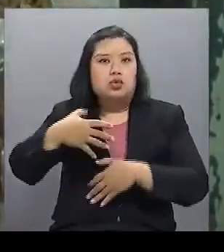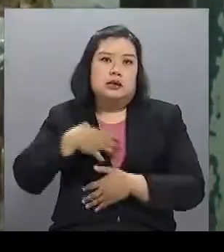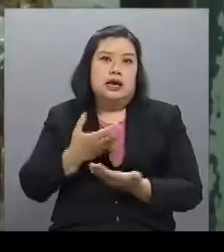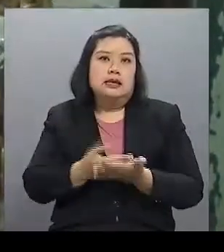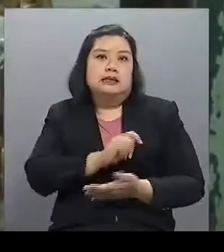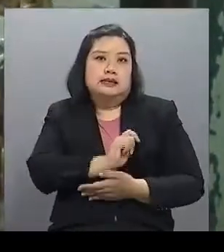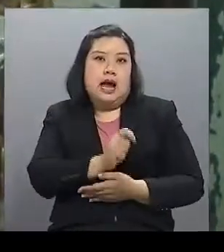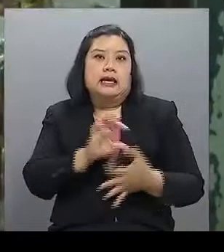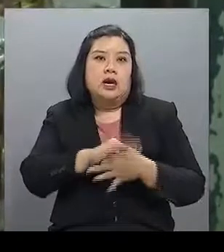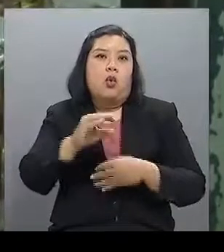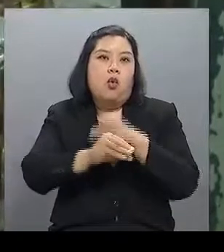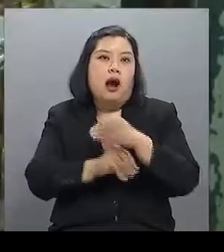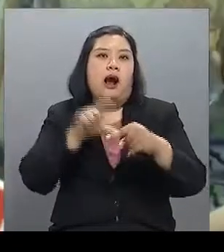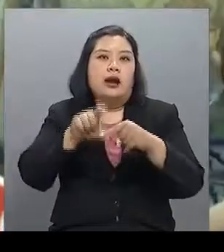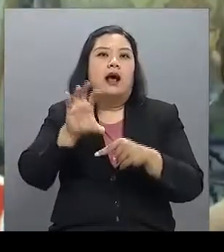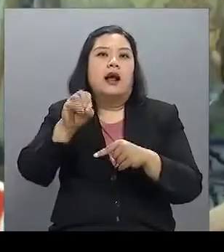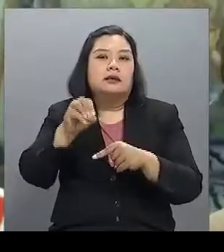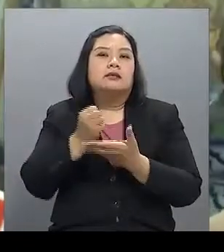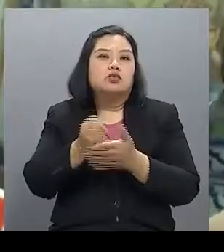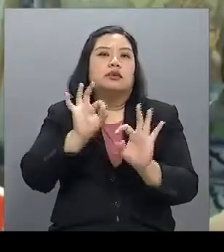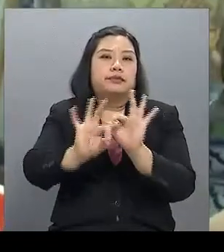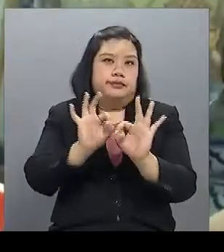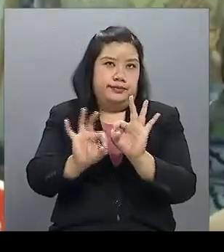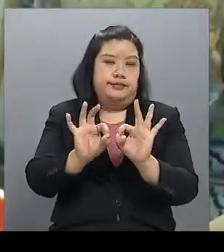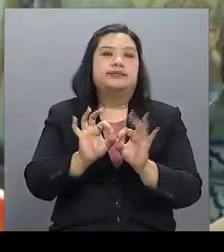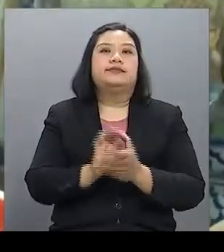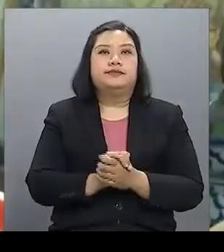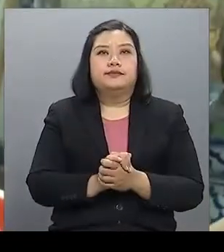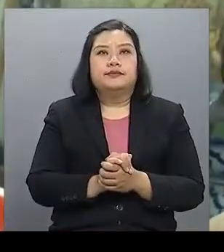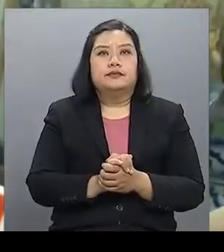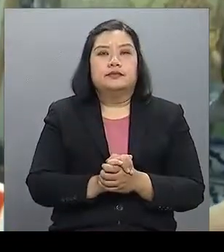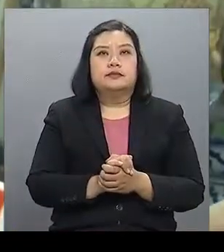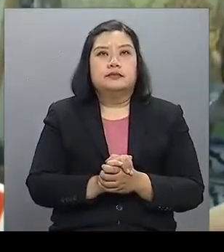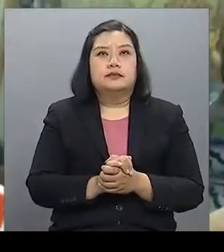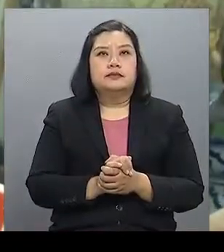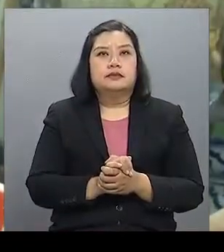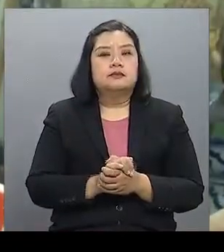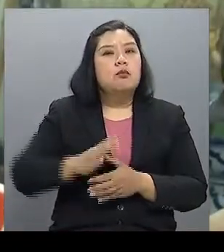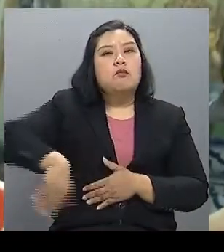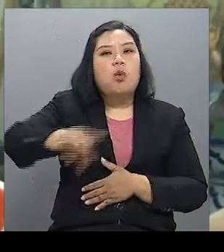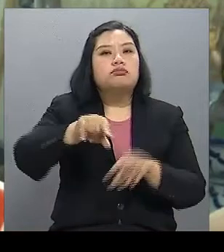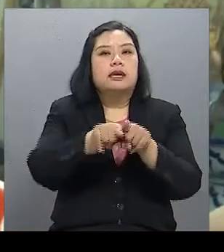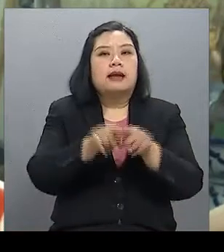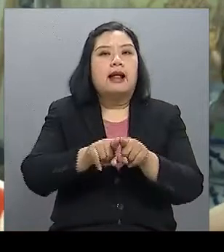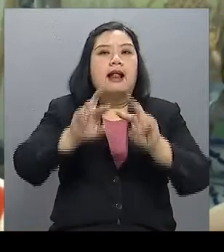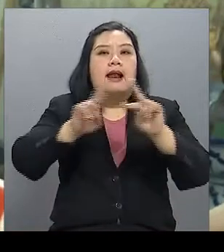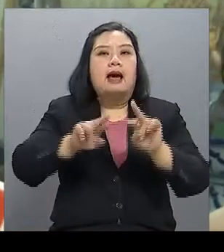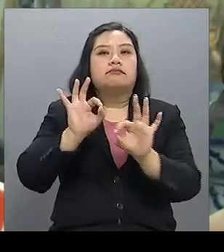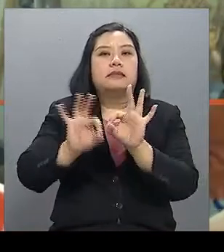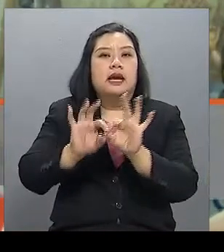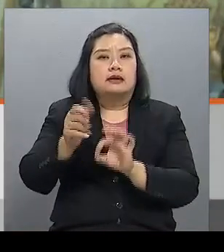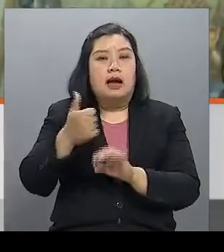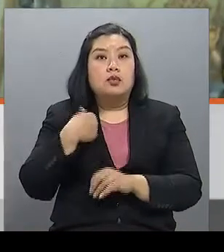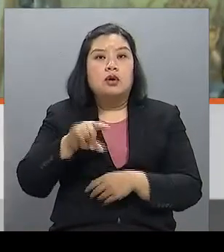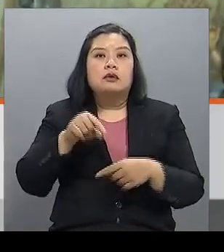นี้ค่ะ มีทุกแทบทุกร้านนะคะแทบทุกร้านนะถ้าร้านไหนบ่มีลูกค้าก็บ่เข้ามาซื้